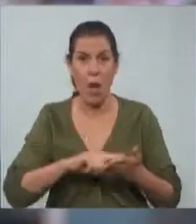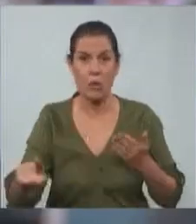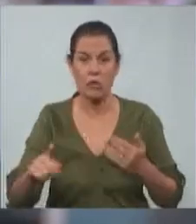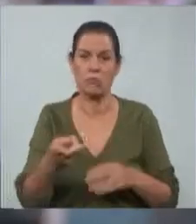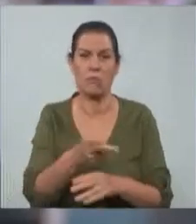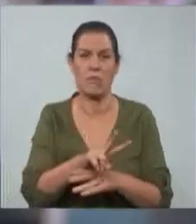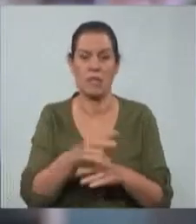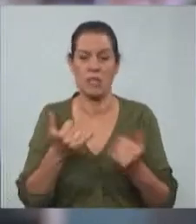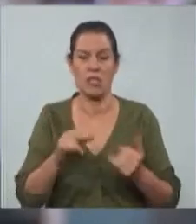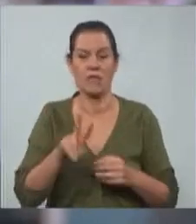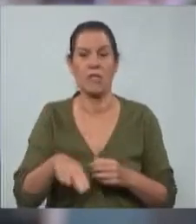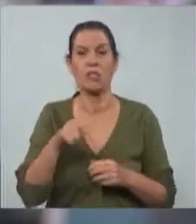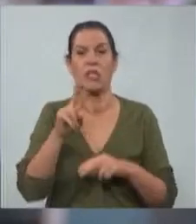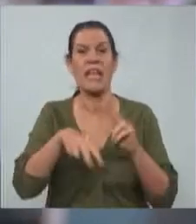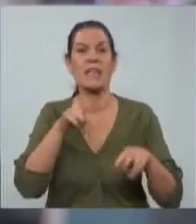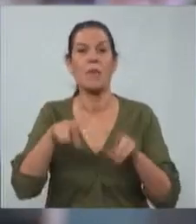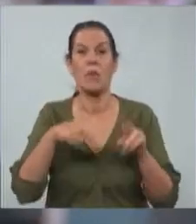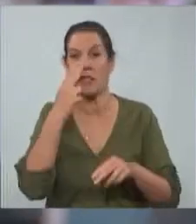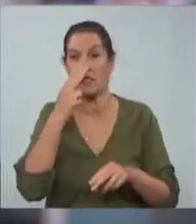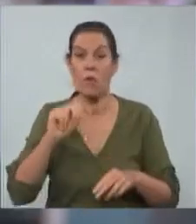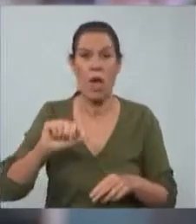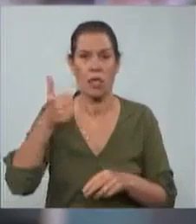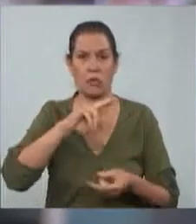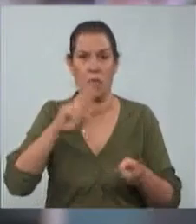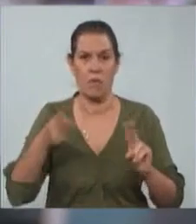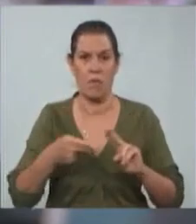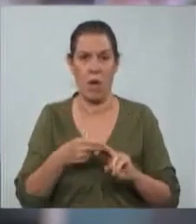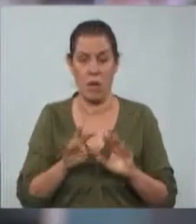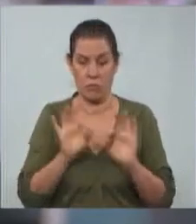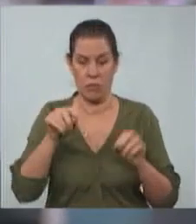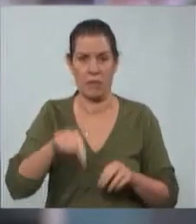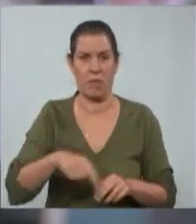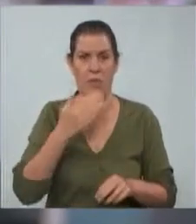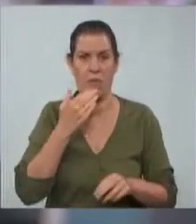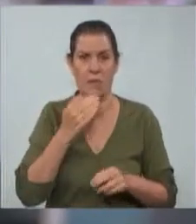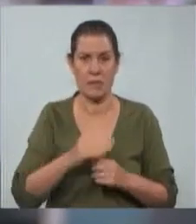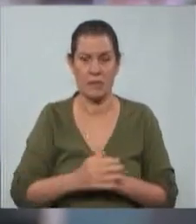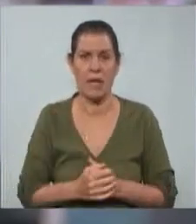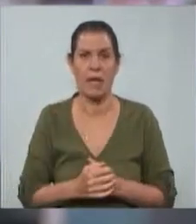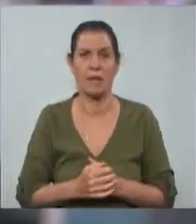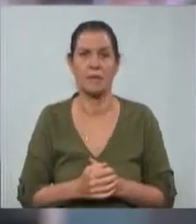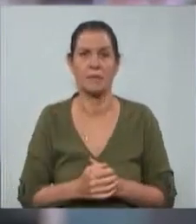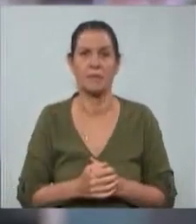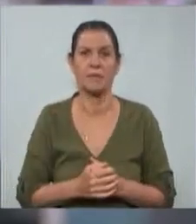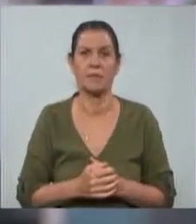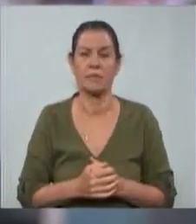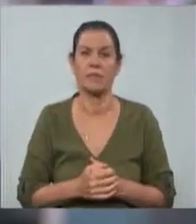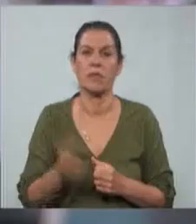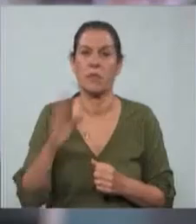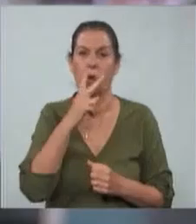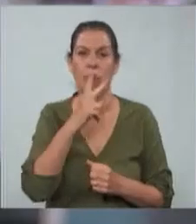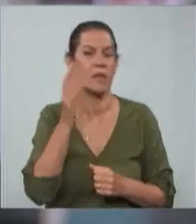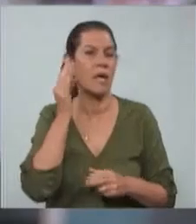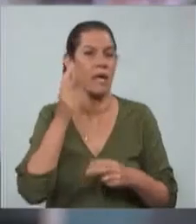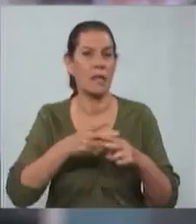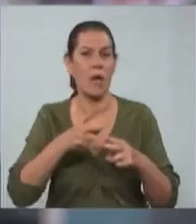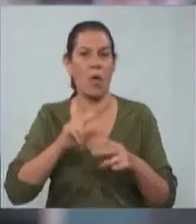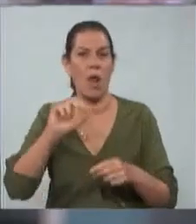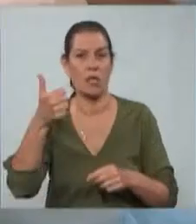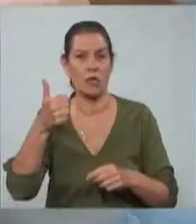בעולם יוצא לדרך דווקא בישראל. פרשנית הבריאות שלנו, הילה אלרועי, עם החולה הראשונה שהחלה